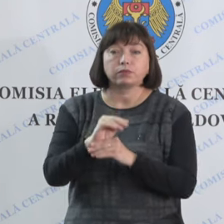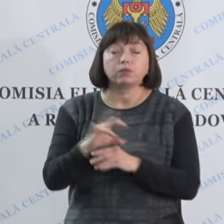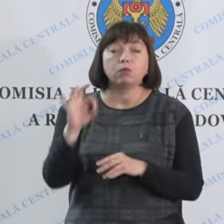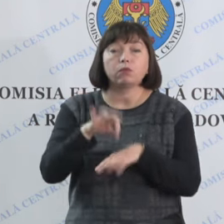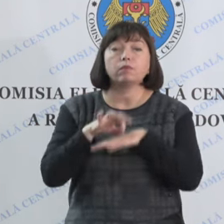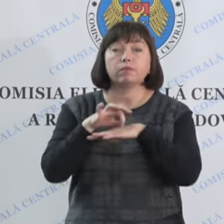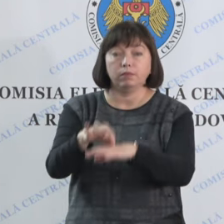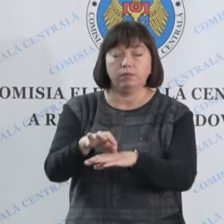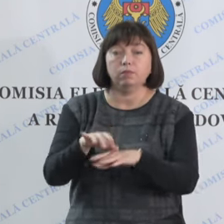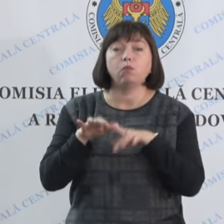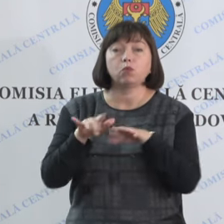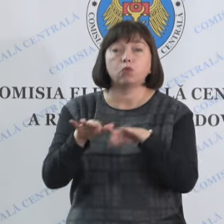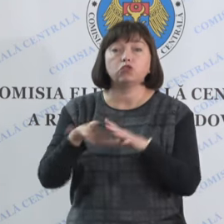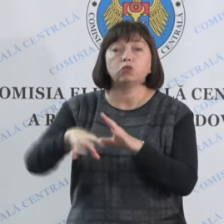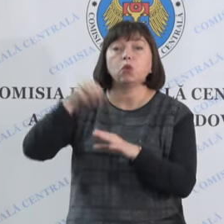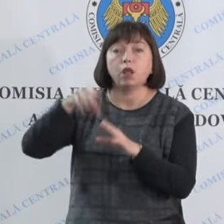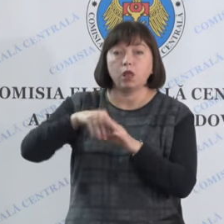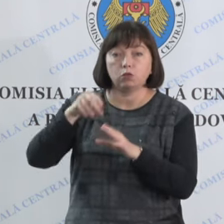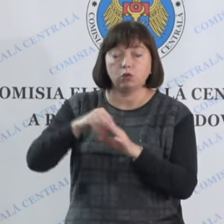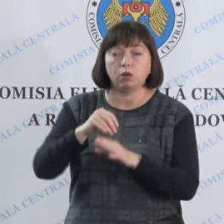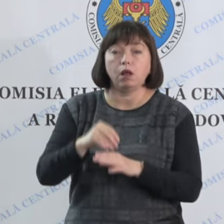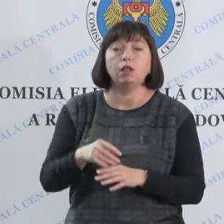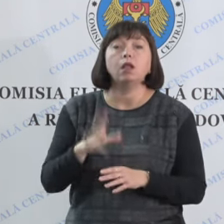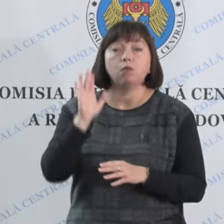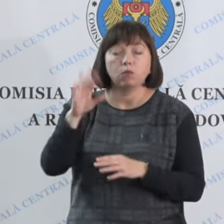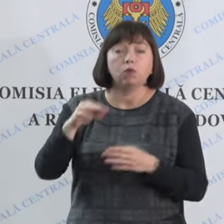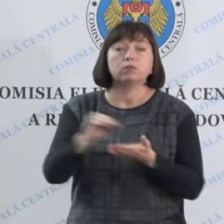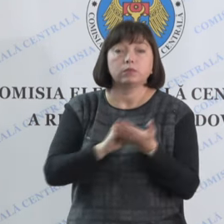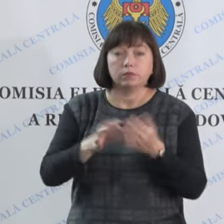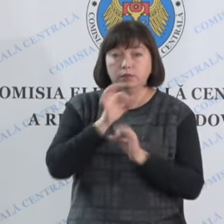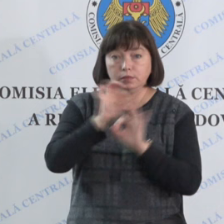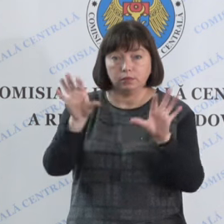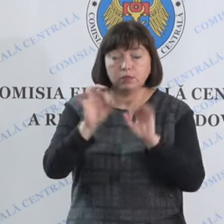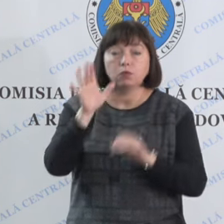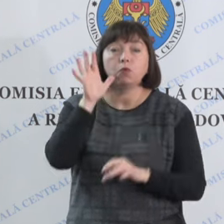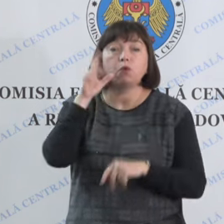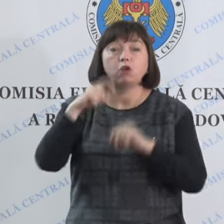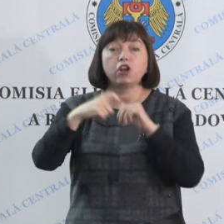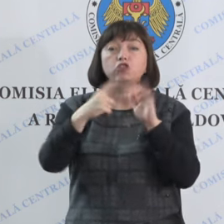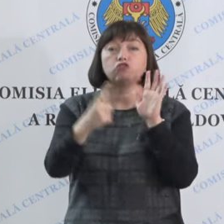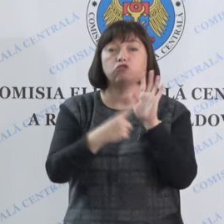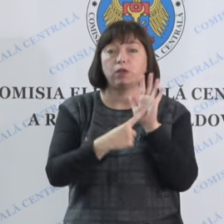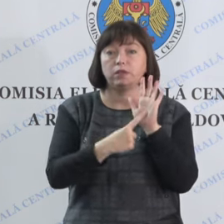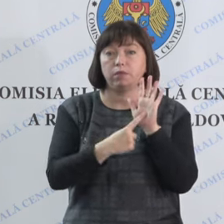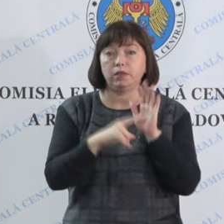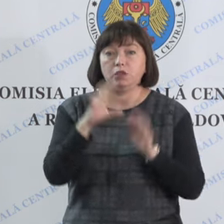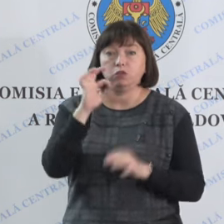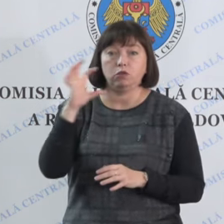desfășurarea procesului electoral, vom reveni la ora 16:00.